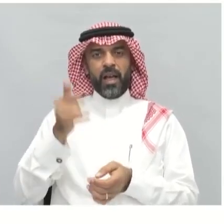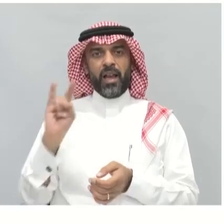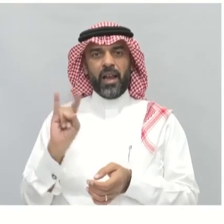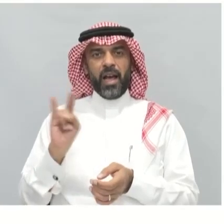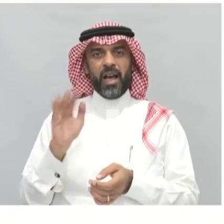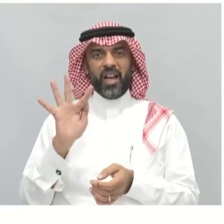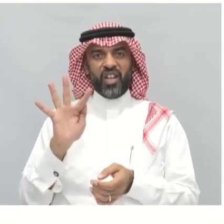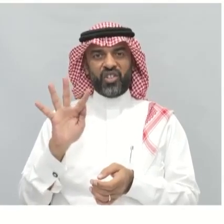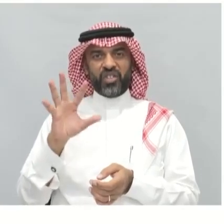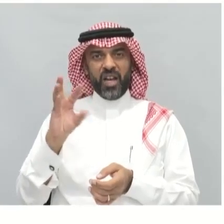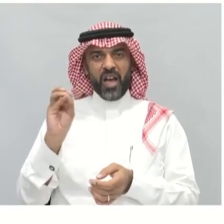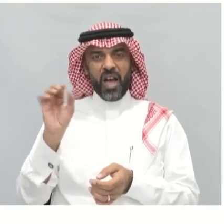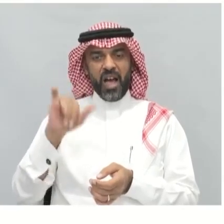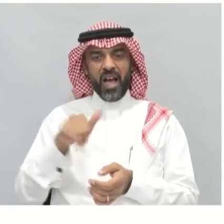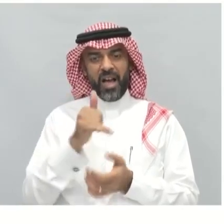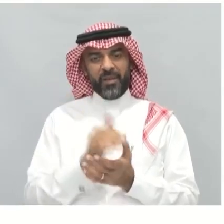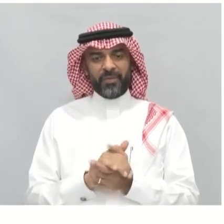وبقيه الكلمات